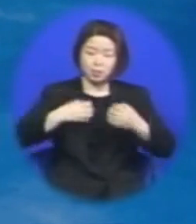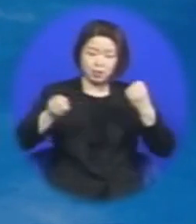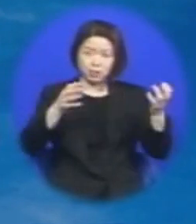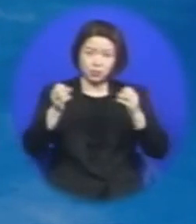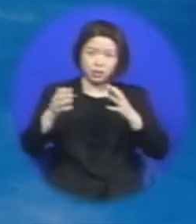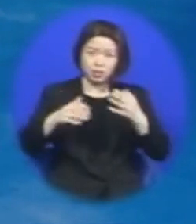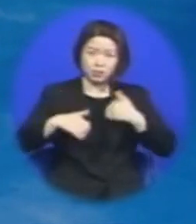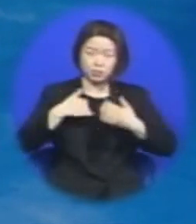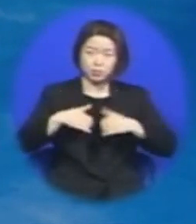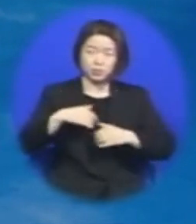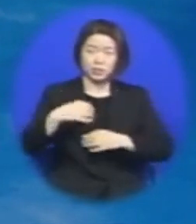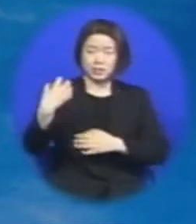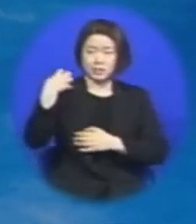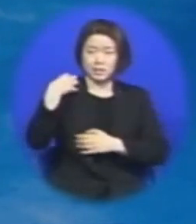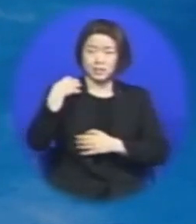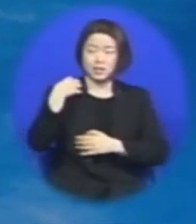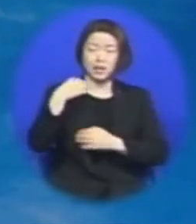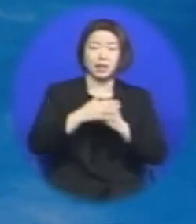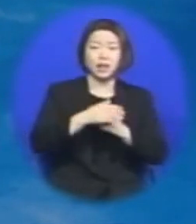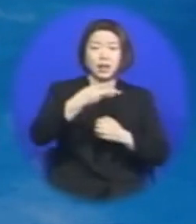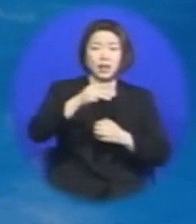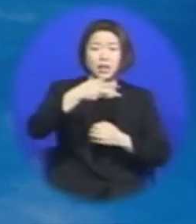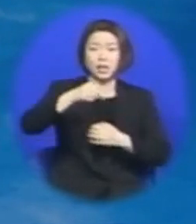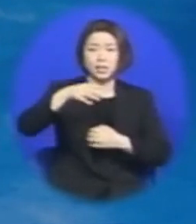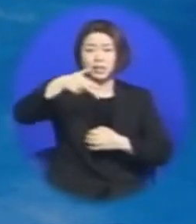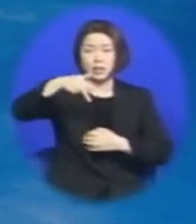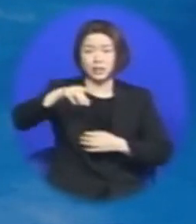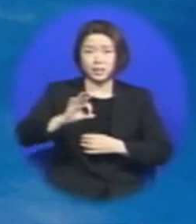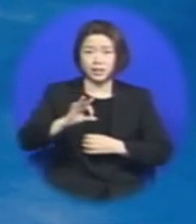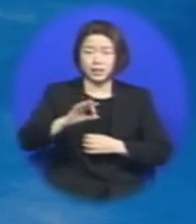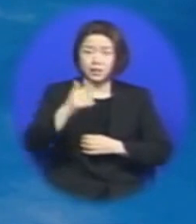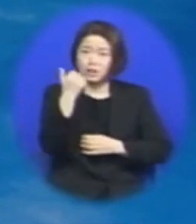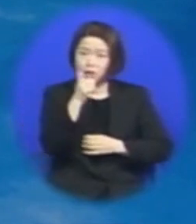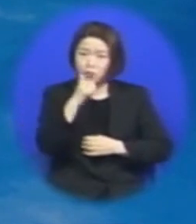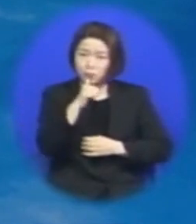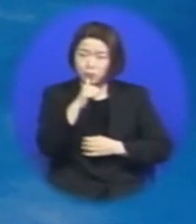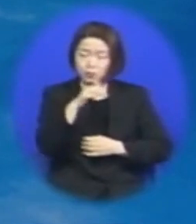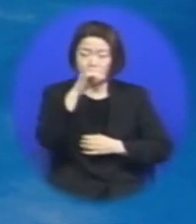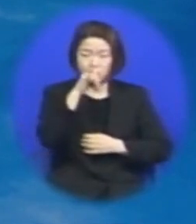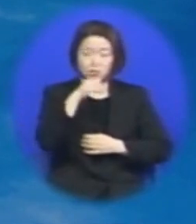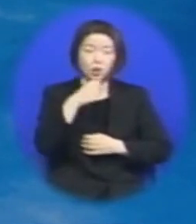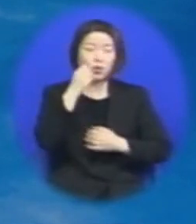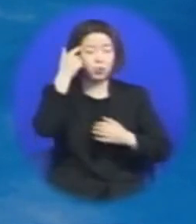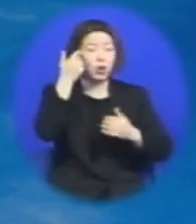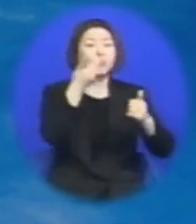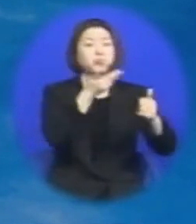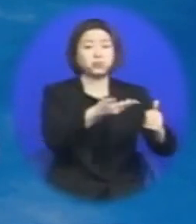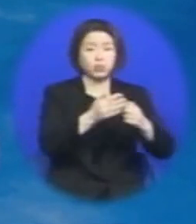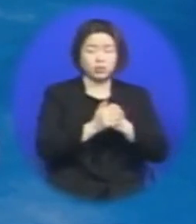인터뷰를 했습니다 그리고 빌리 그리안 목사님에게 이렇게 물었어요